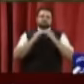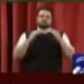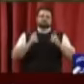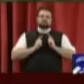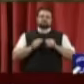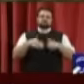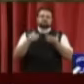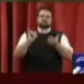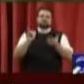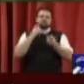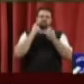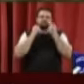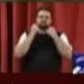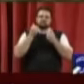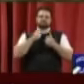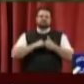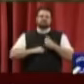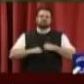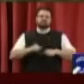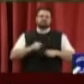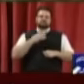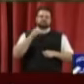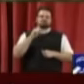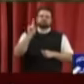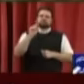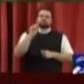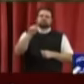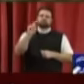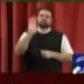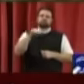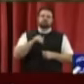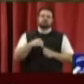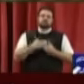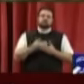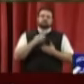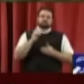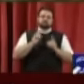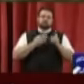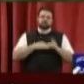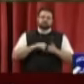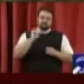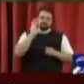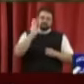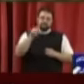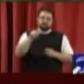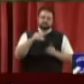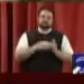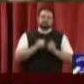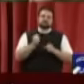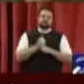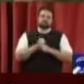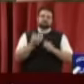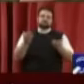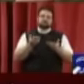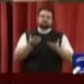plângi, să fii victimă, că uite, tu n-ai. Păi ca să ai, trebuie să faci ceva cu tine. Trebuie să muncești mult. Toată